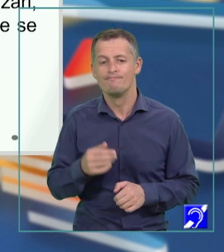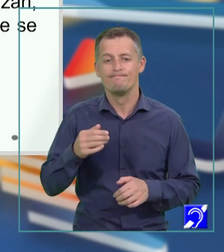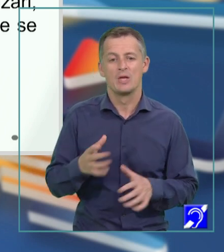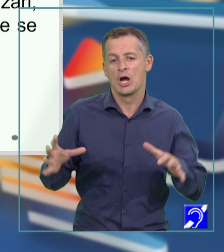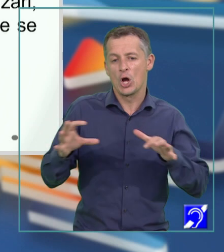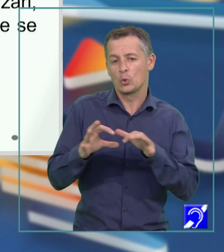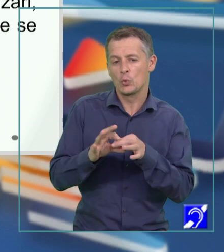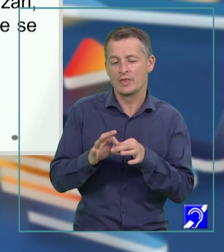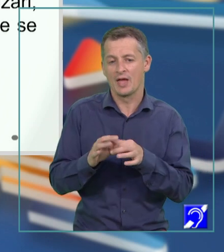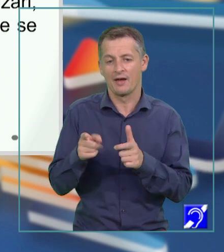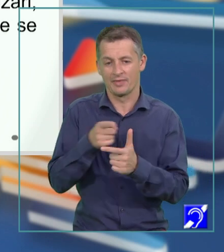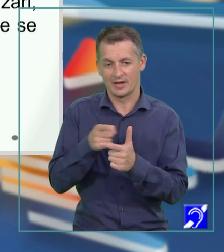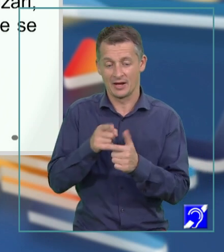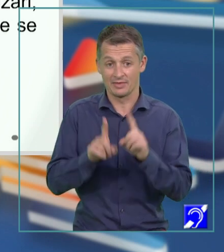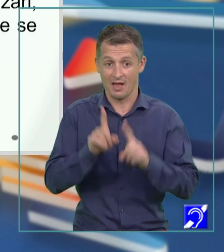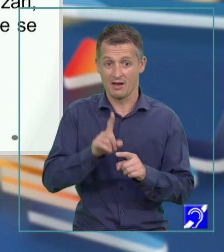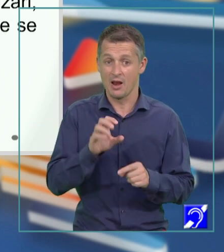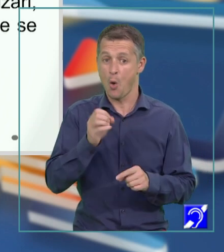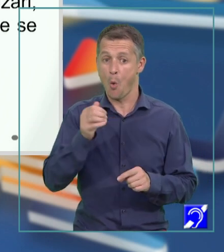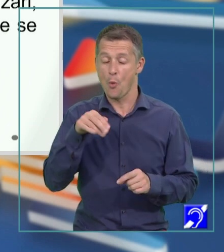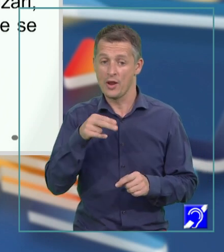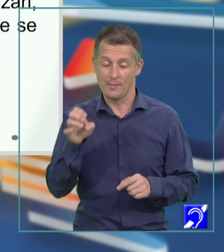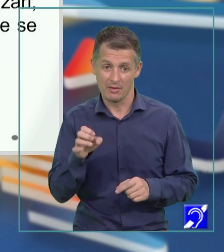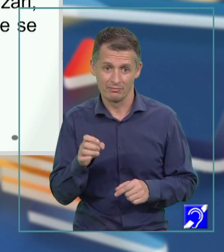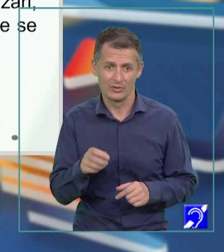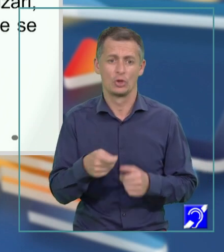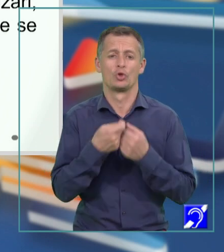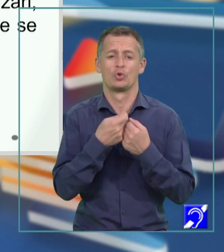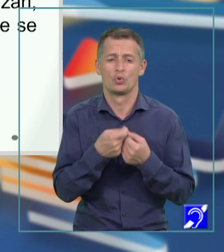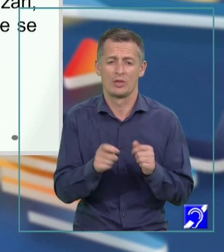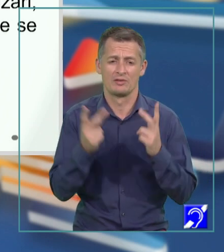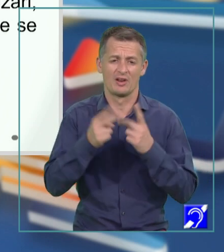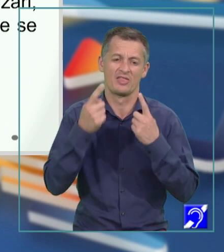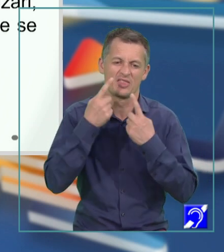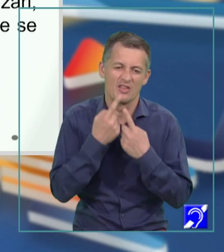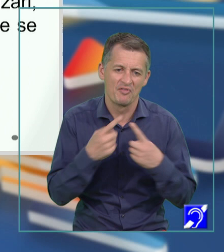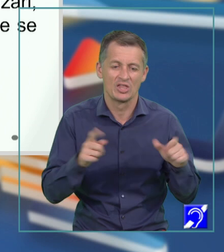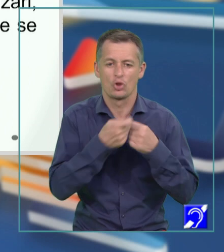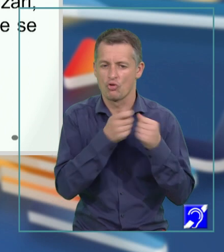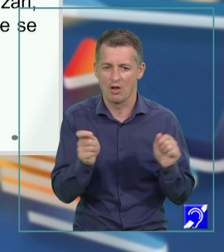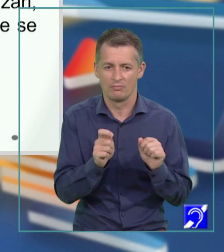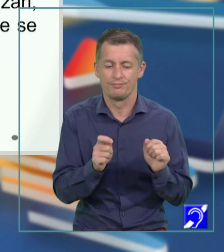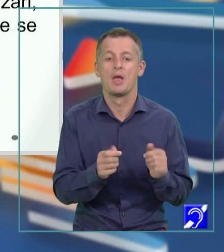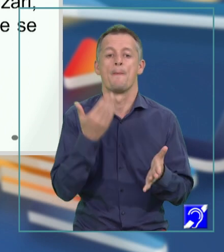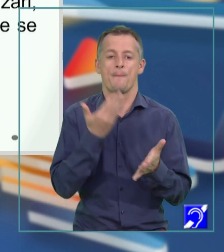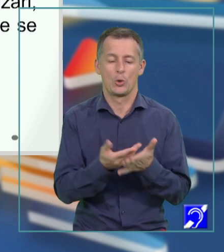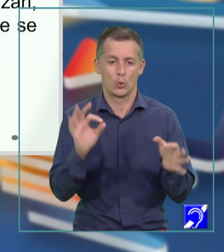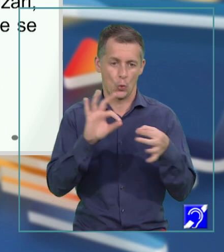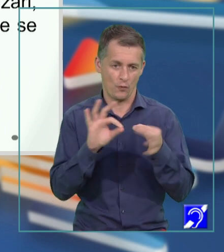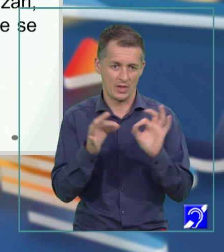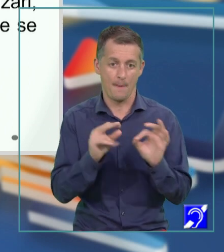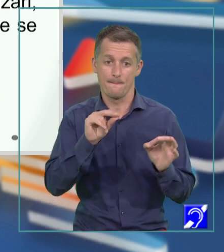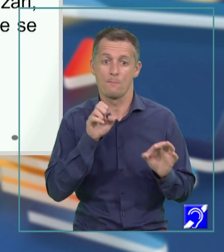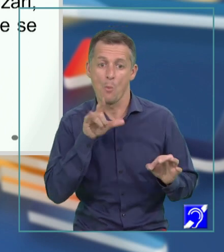ele. Dacă în cazul omonimelor sensurile erau total diferite, În cazul cuvintelor